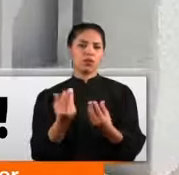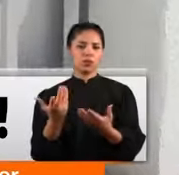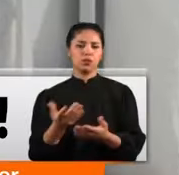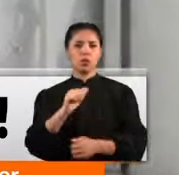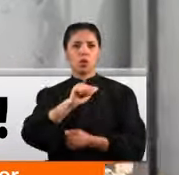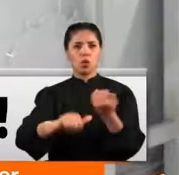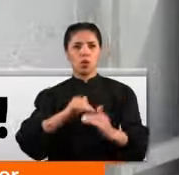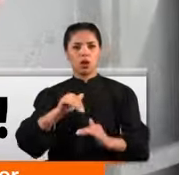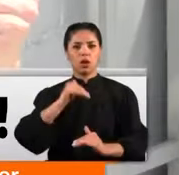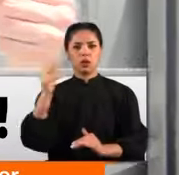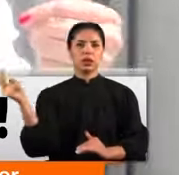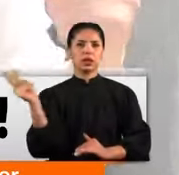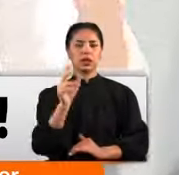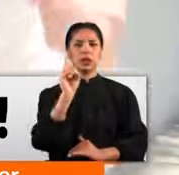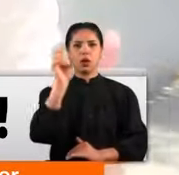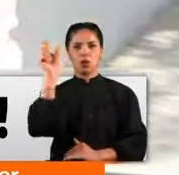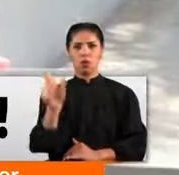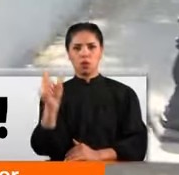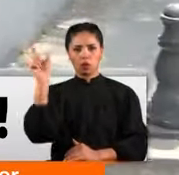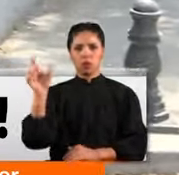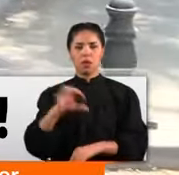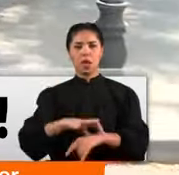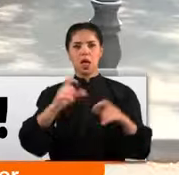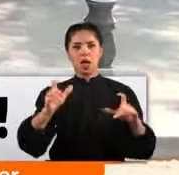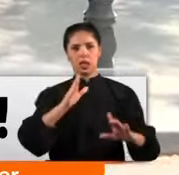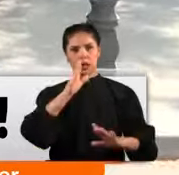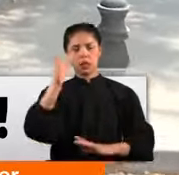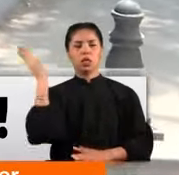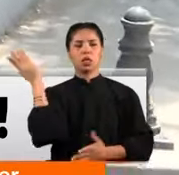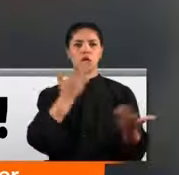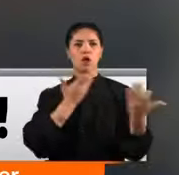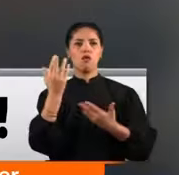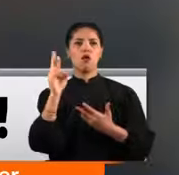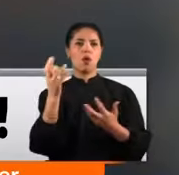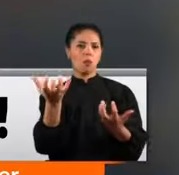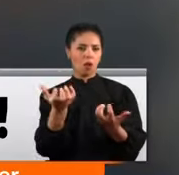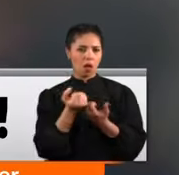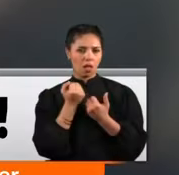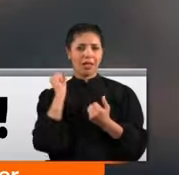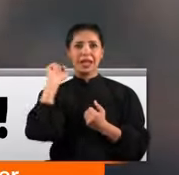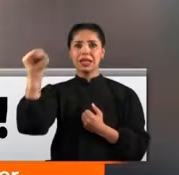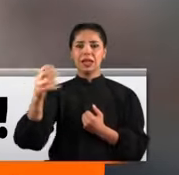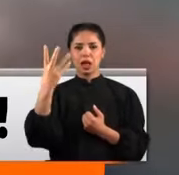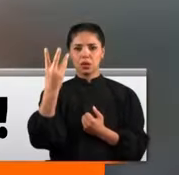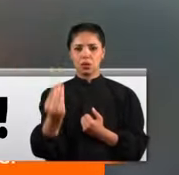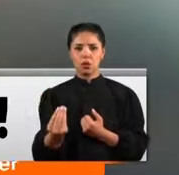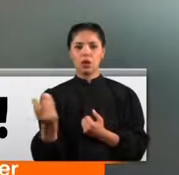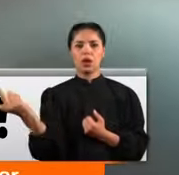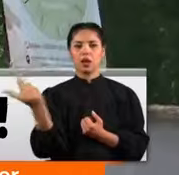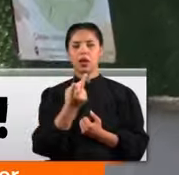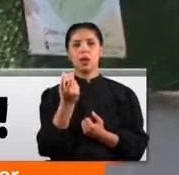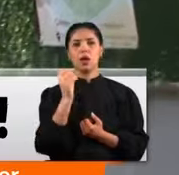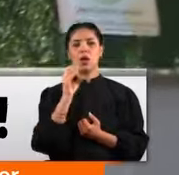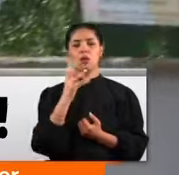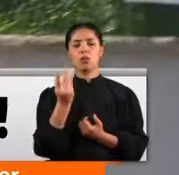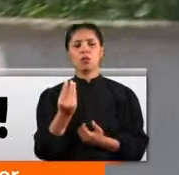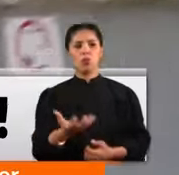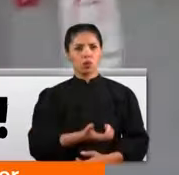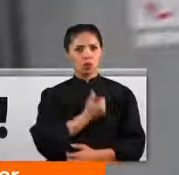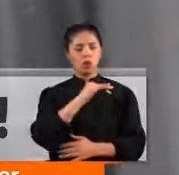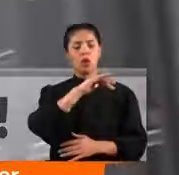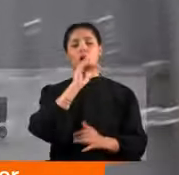Olayın ardından iki öğretmen hastaneye gitti ve darp raporu aldı. Saldırıya uğrayan iki emekçi öğretmen çok üzgün. Aynı